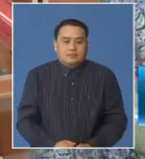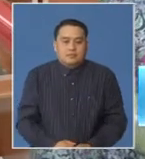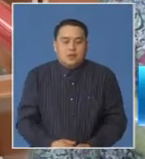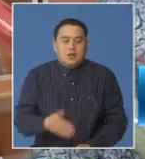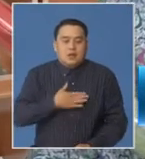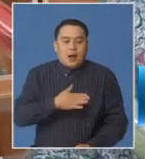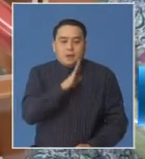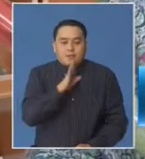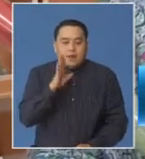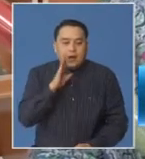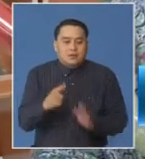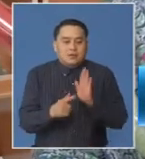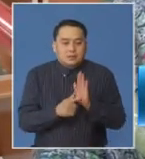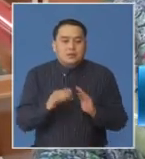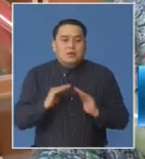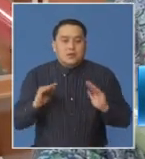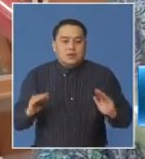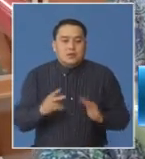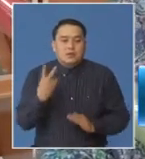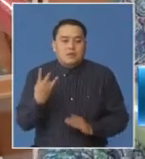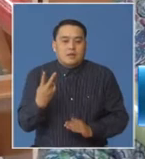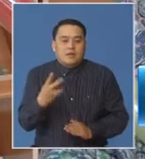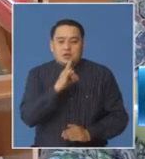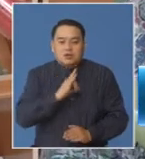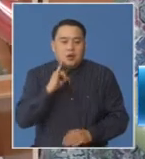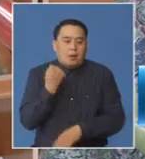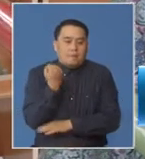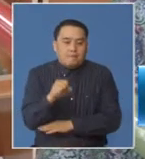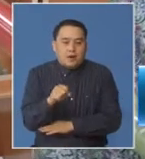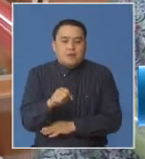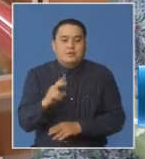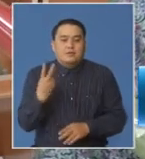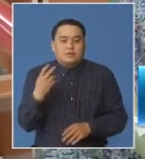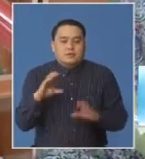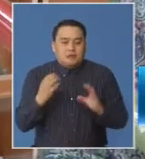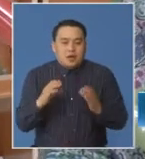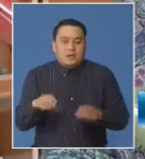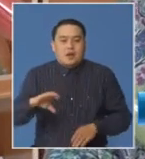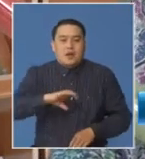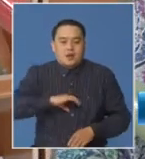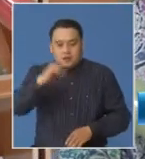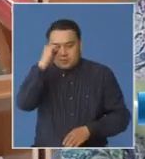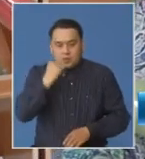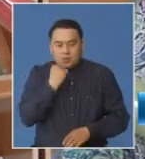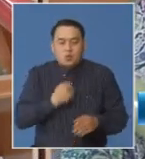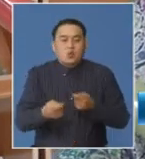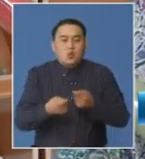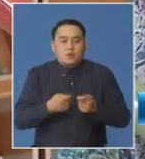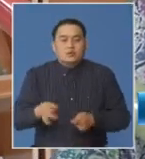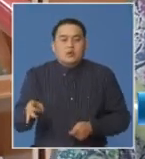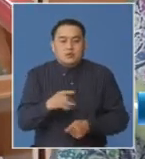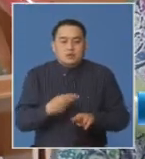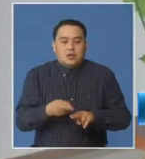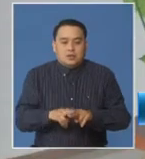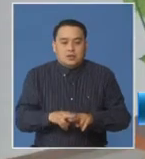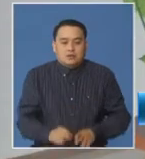«Я мать семерых детей. Как и другие две женщины, стала обладательницей серебряной подвески. Спасибо руководству района за